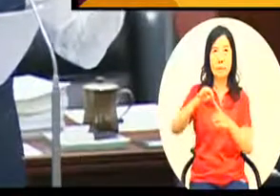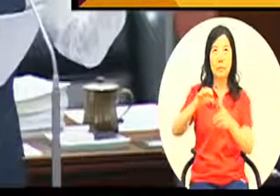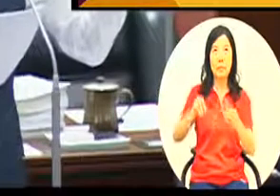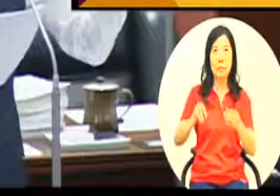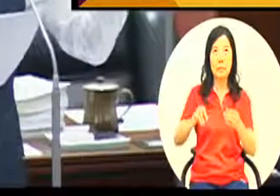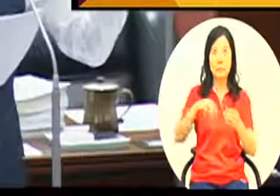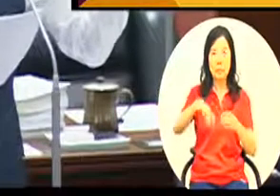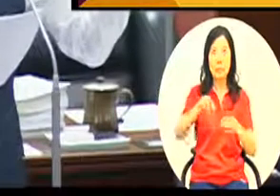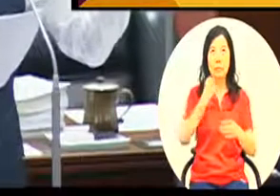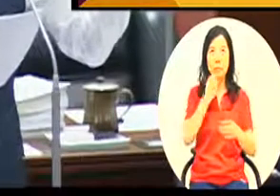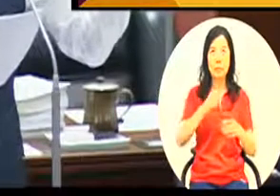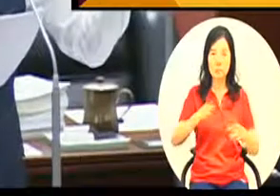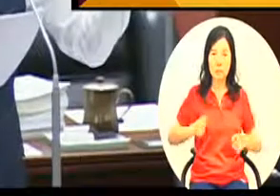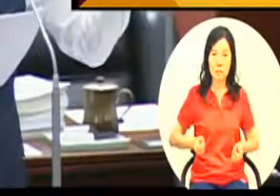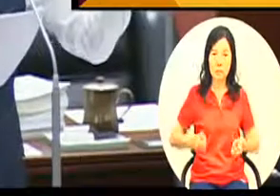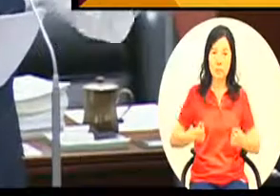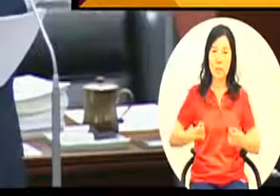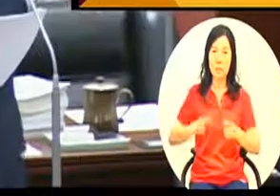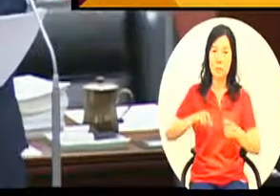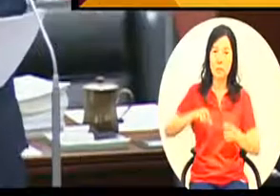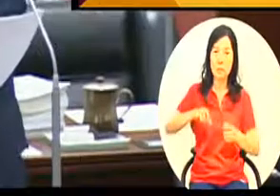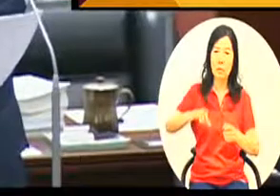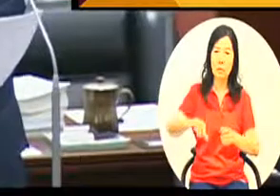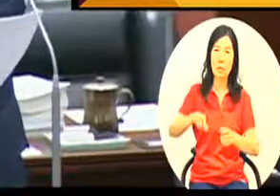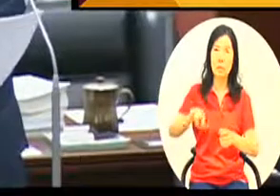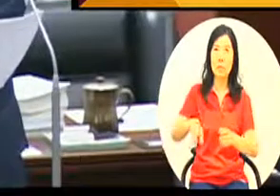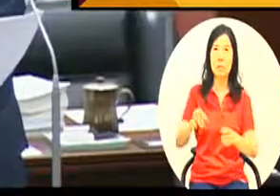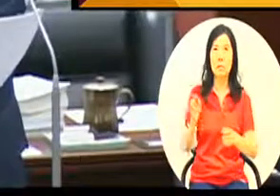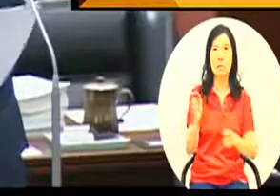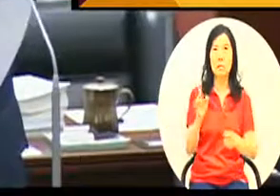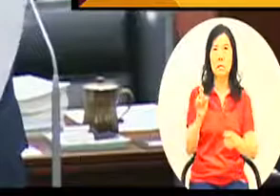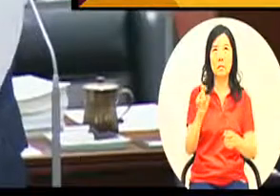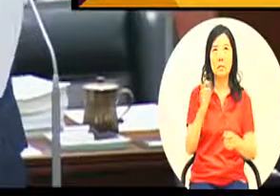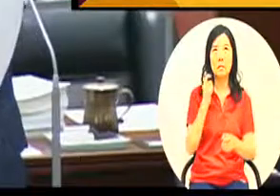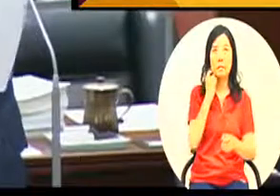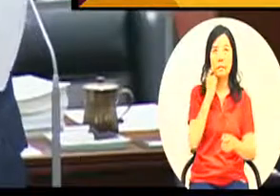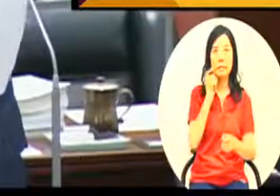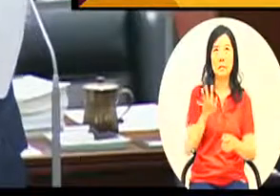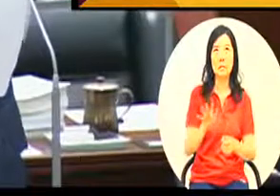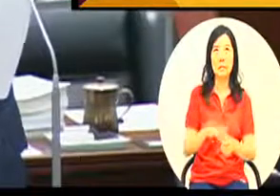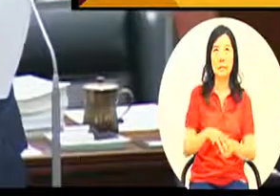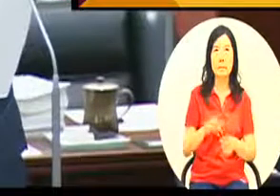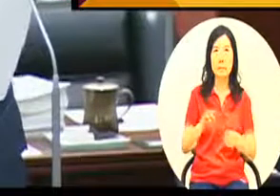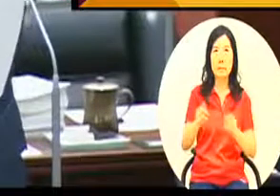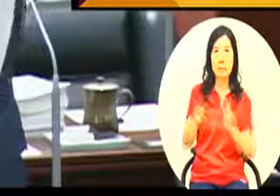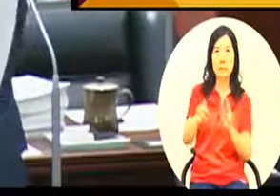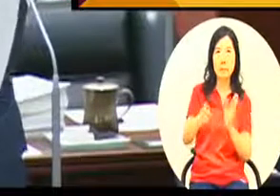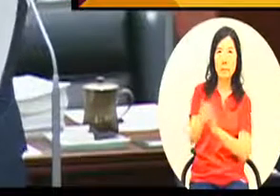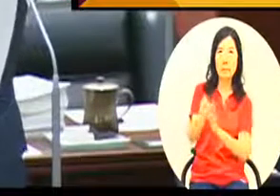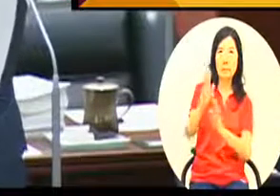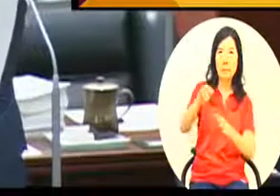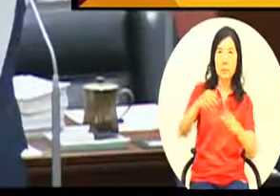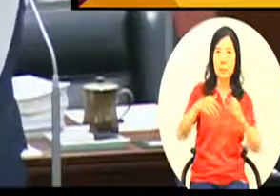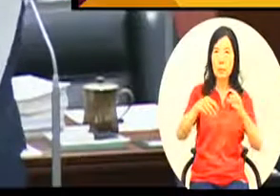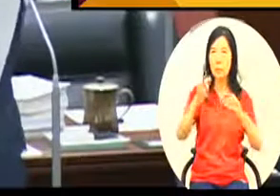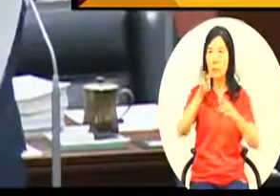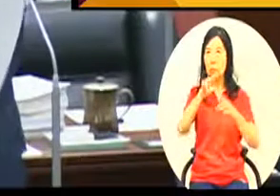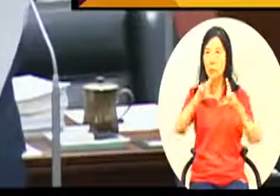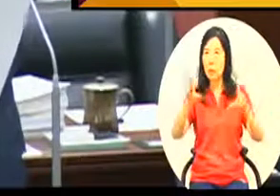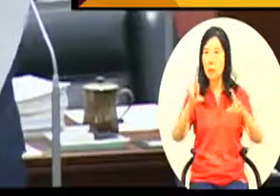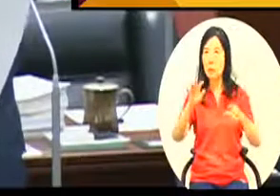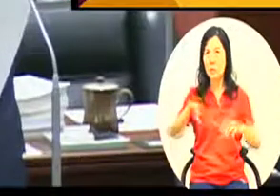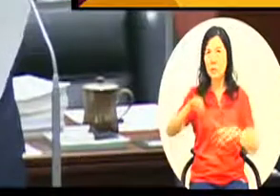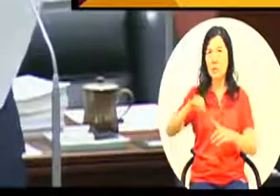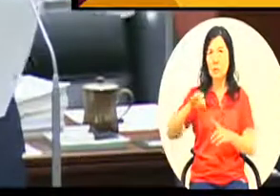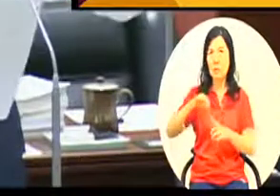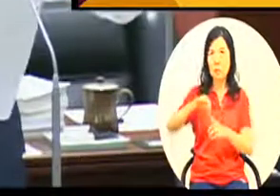间可让轮椅进入。大家这样看右边那张图，好像看起来没有什么，看起来很大，可是它其实这个候车亭是很小